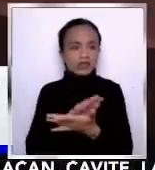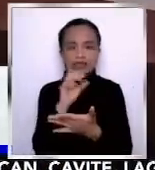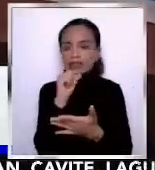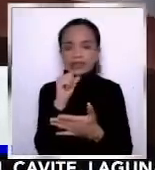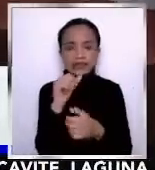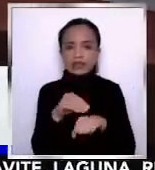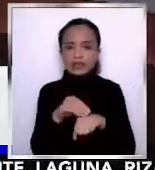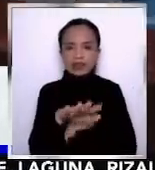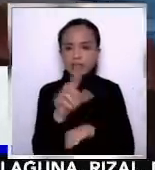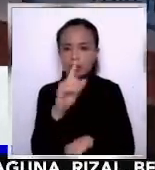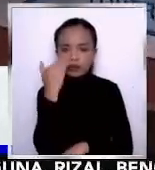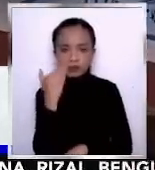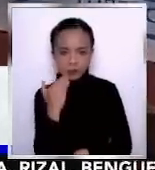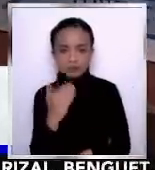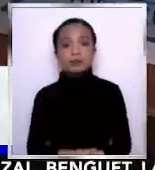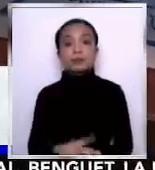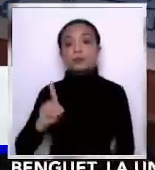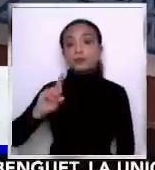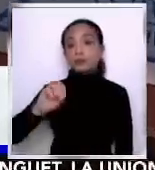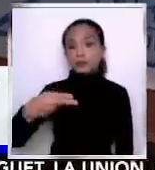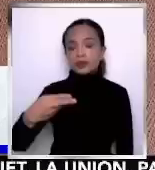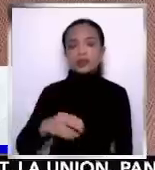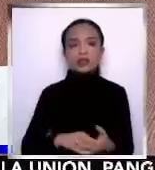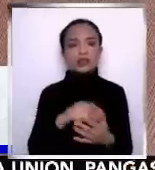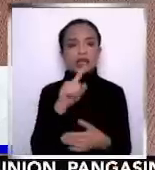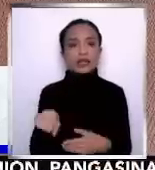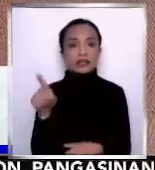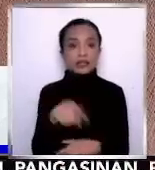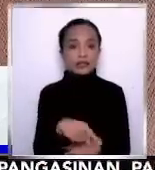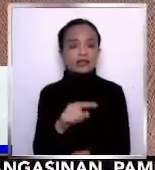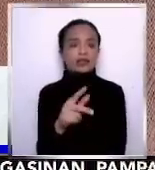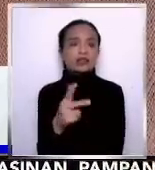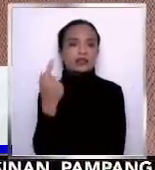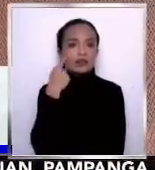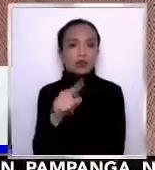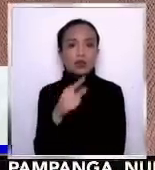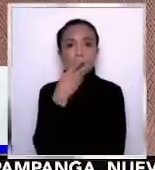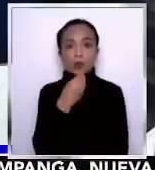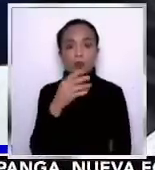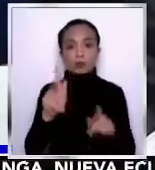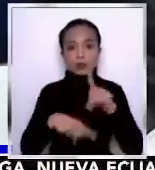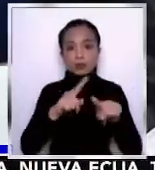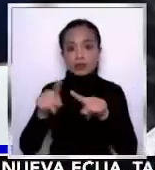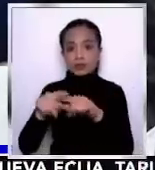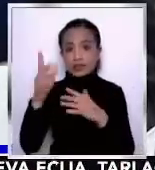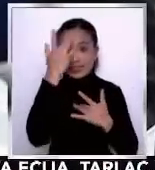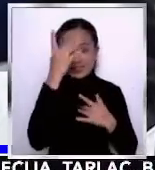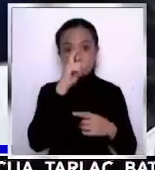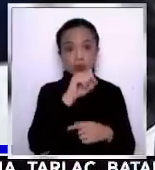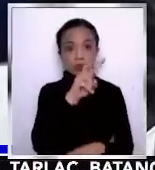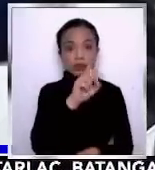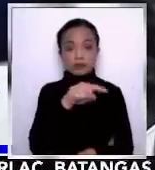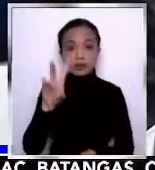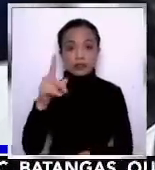backlog. Ang DOH ipinagpaliban ang pagtuturok ng booster sa mga non-immunocompromised na 12 to 17 years old. Yan daw ay para mas